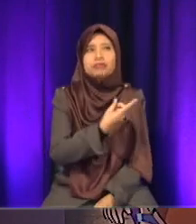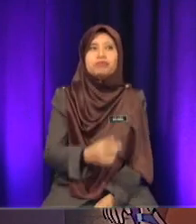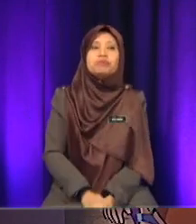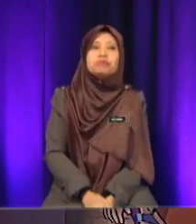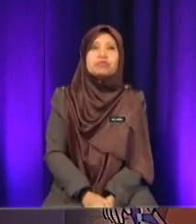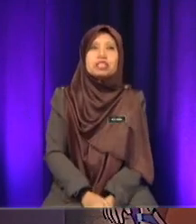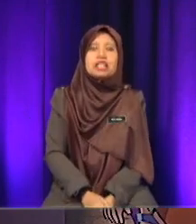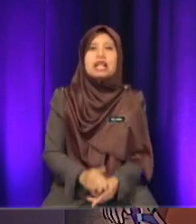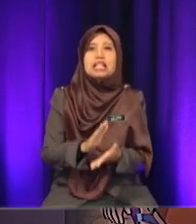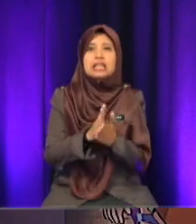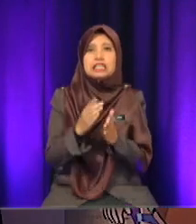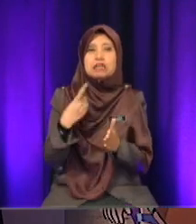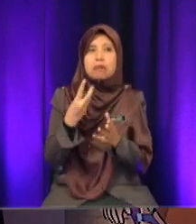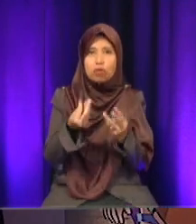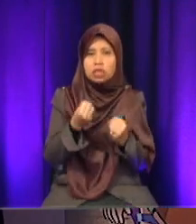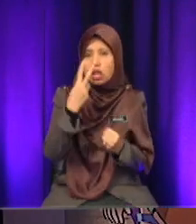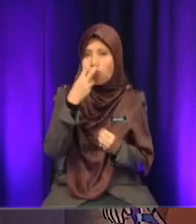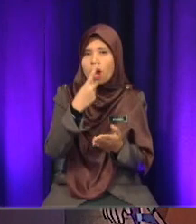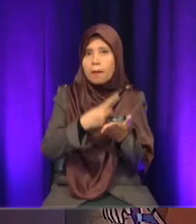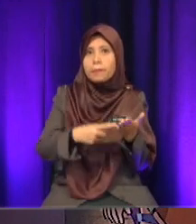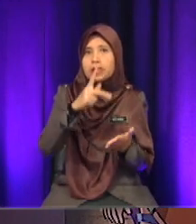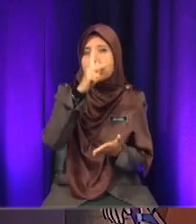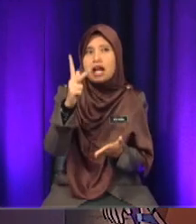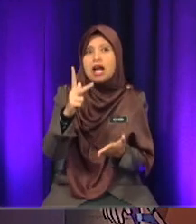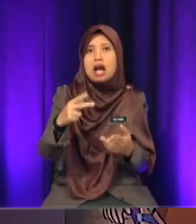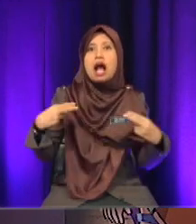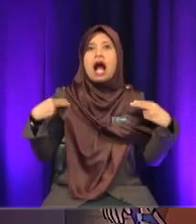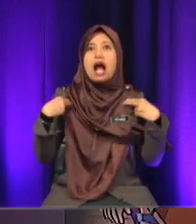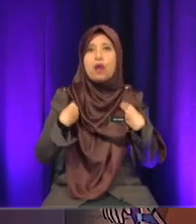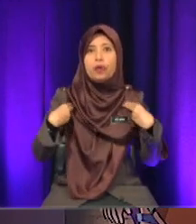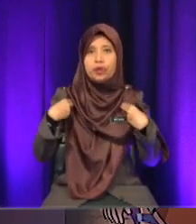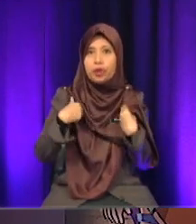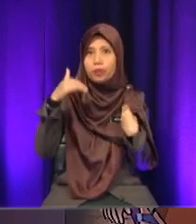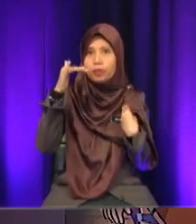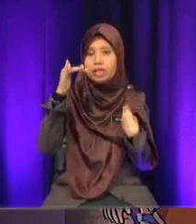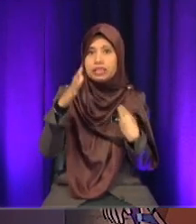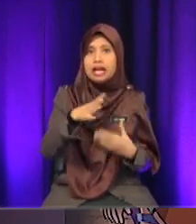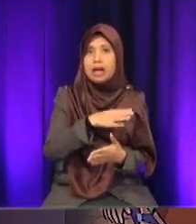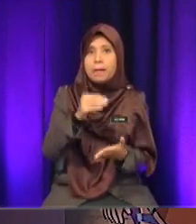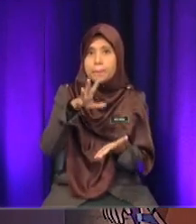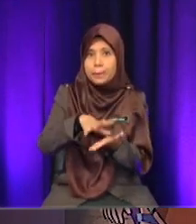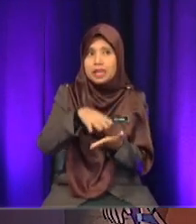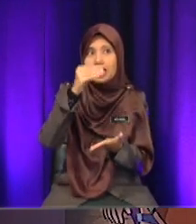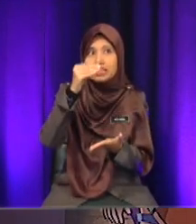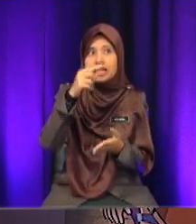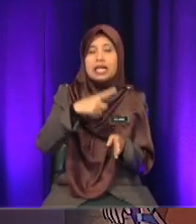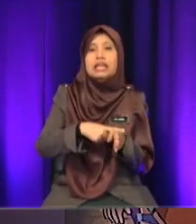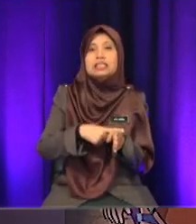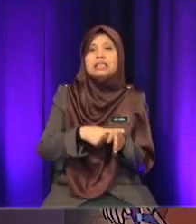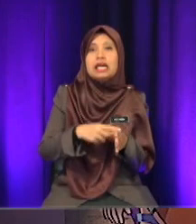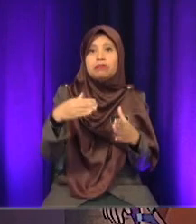aki jadi kita lihat apakah hewan-hewan dan juga pengajaran di sebalik cerita ini